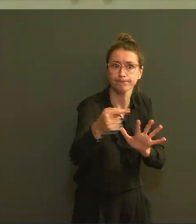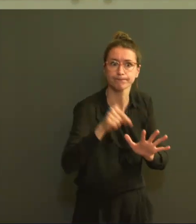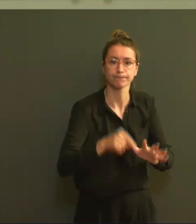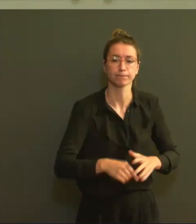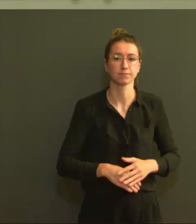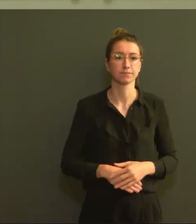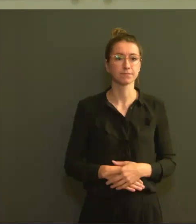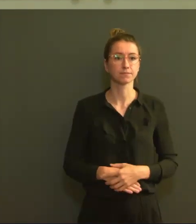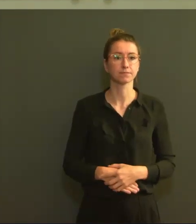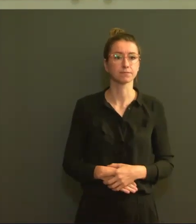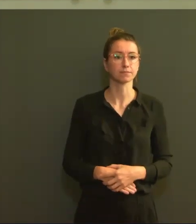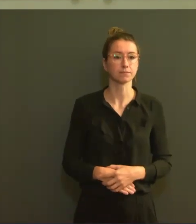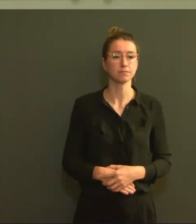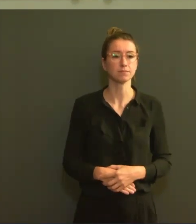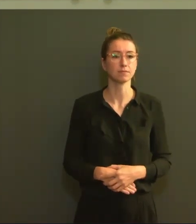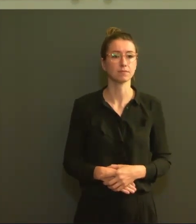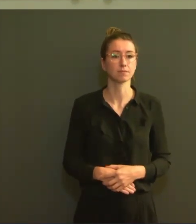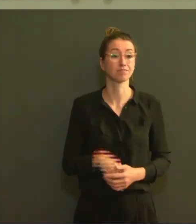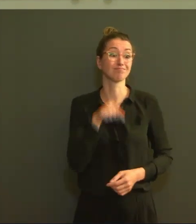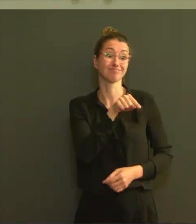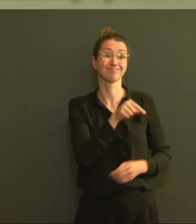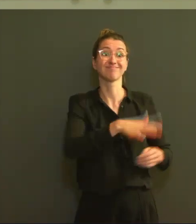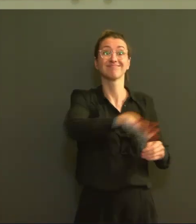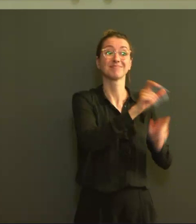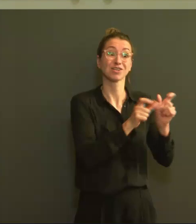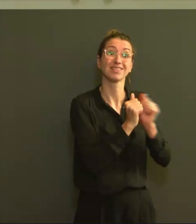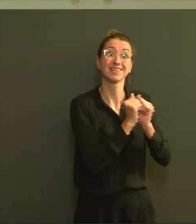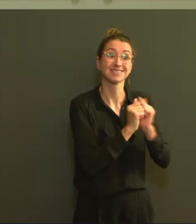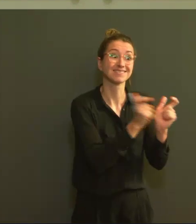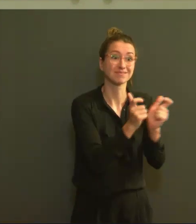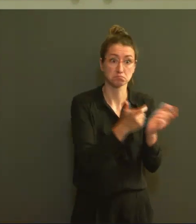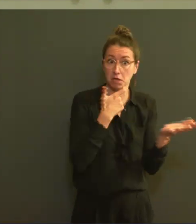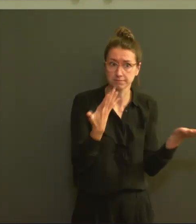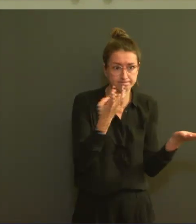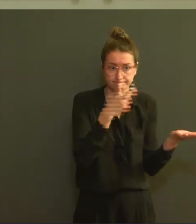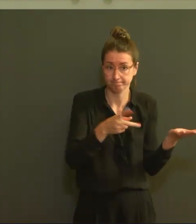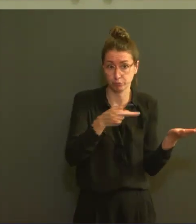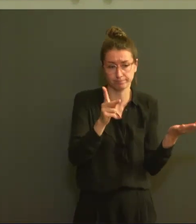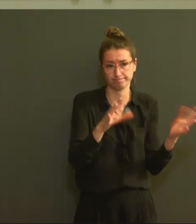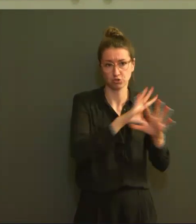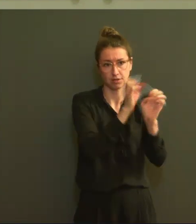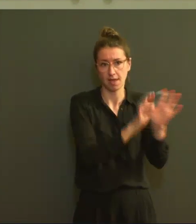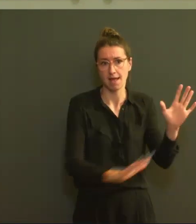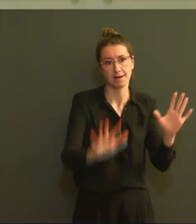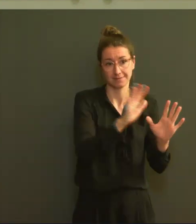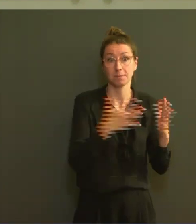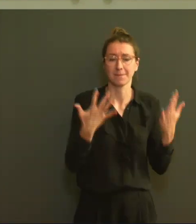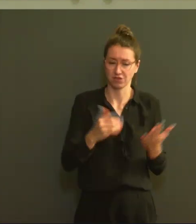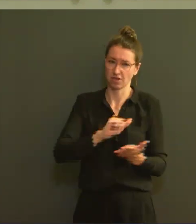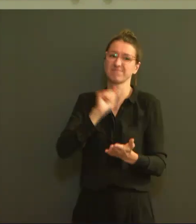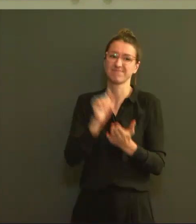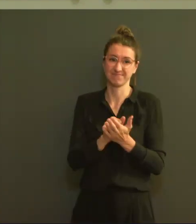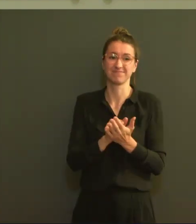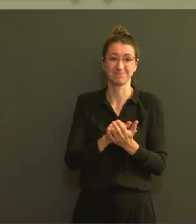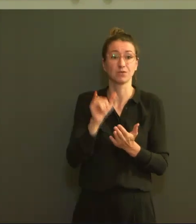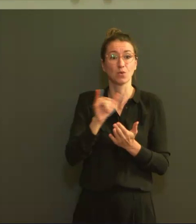répartition de la population selon l'âge. C'est cette méthode de calcul qui a désormais été choisie par Sciensano pour calculer un